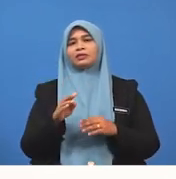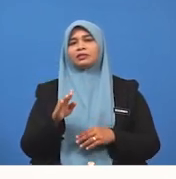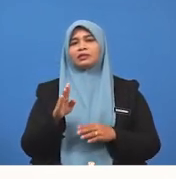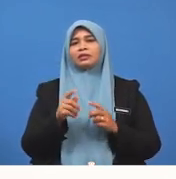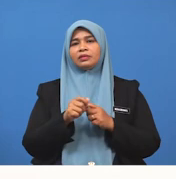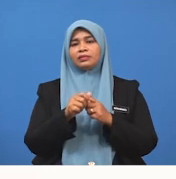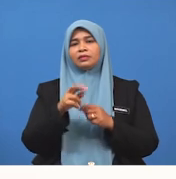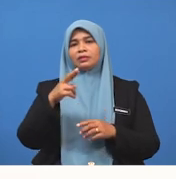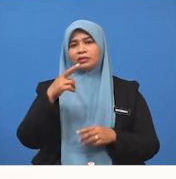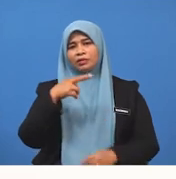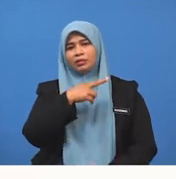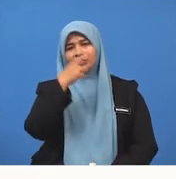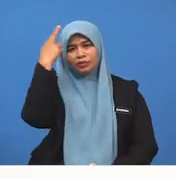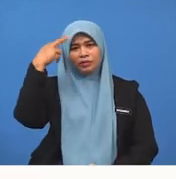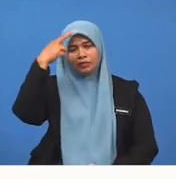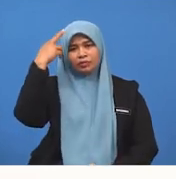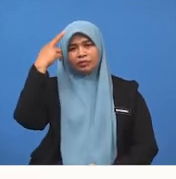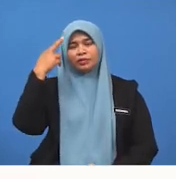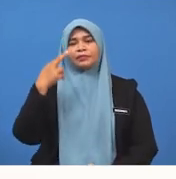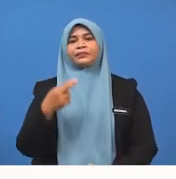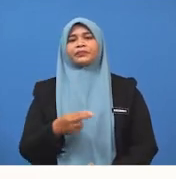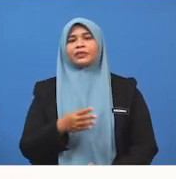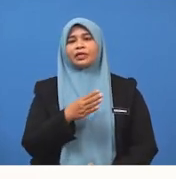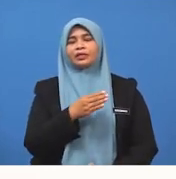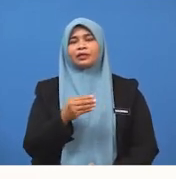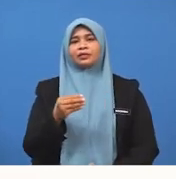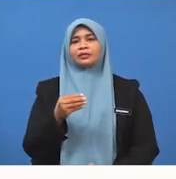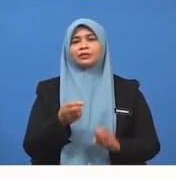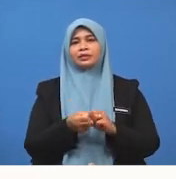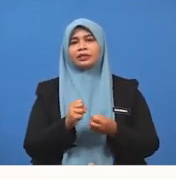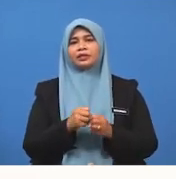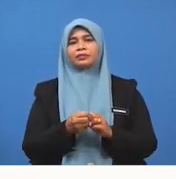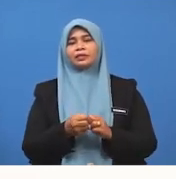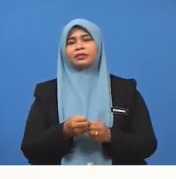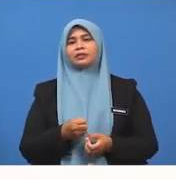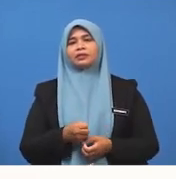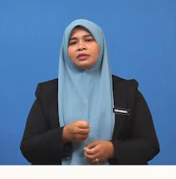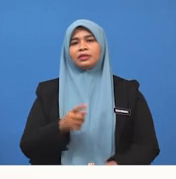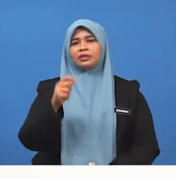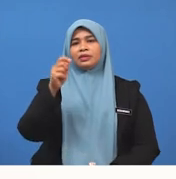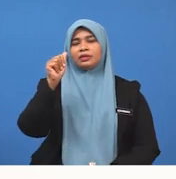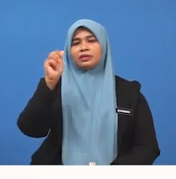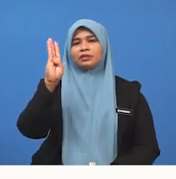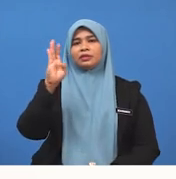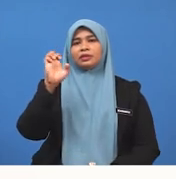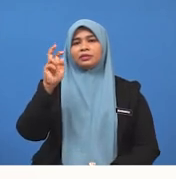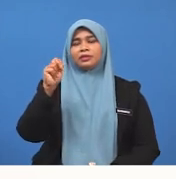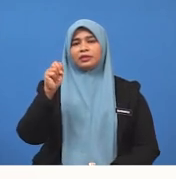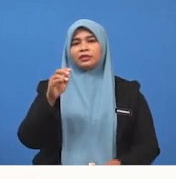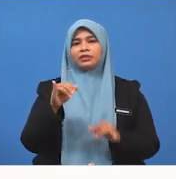Alaihi Wasallam sahabat dan tabiin sendiri juga mengadukan istinbath